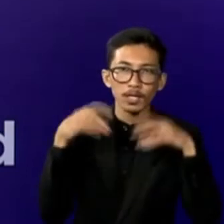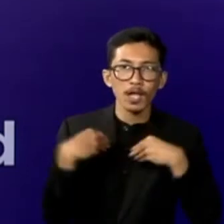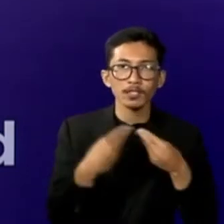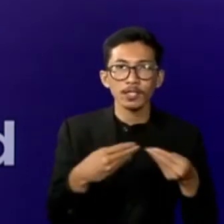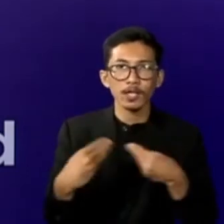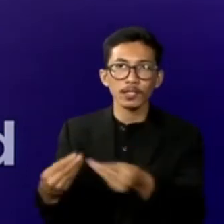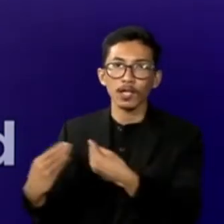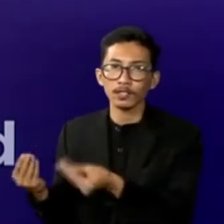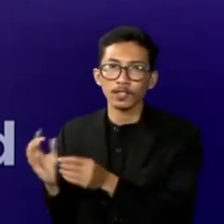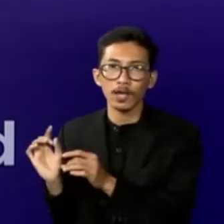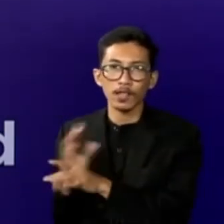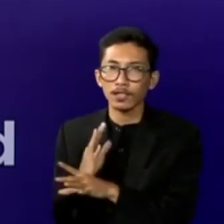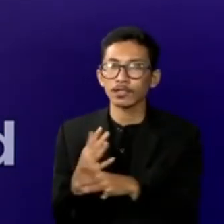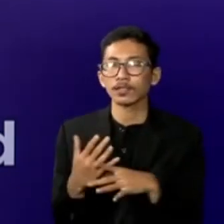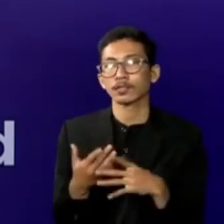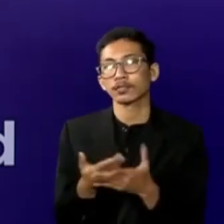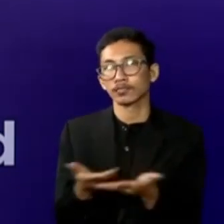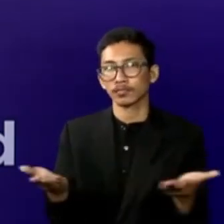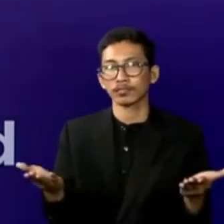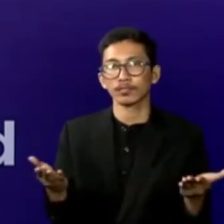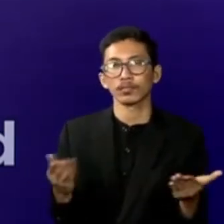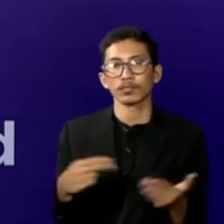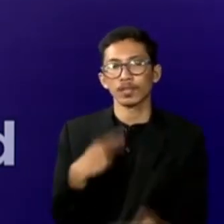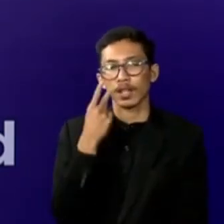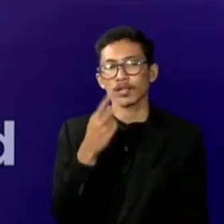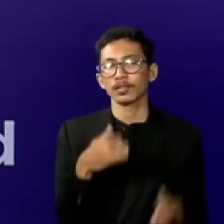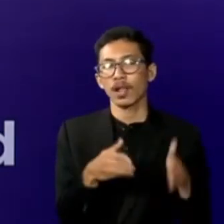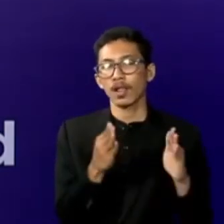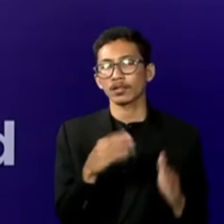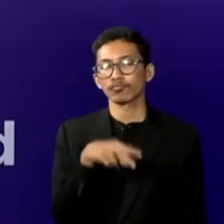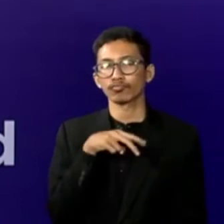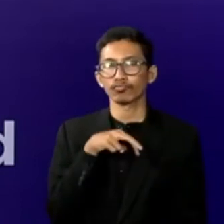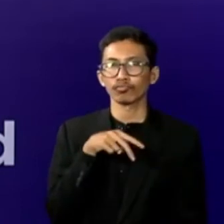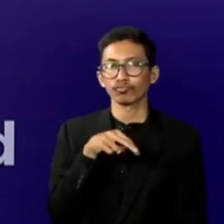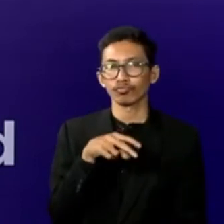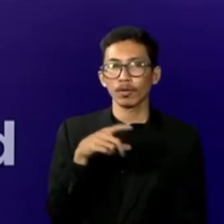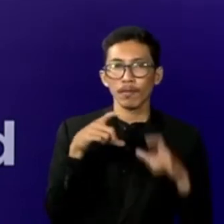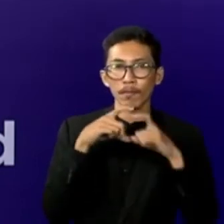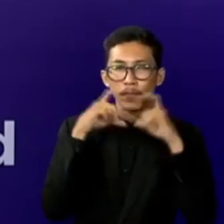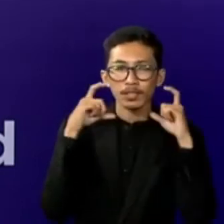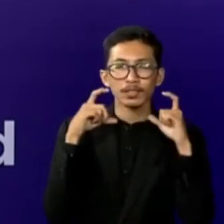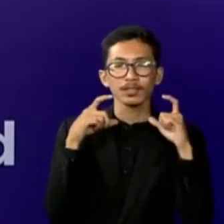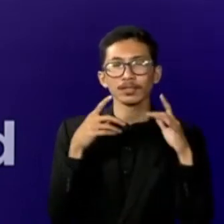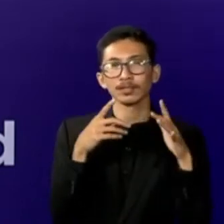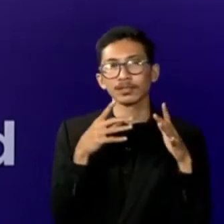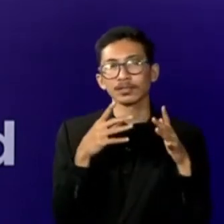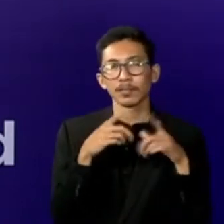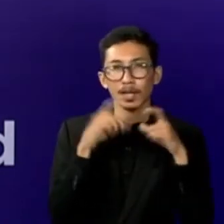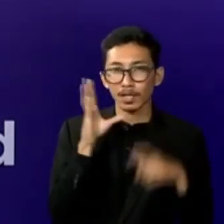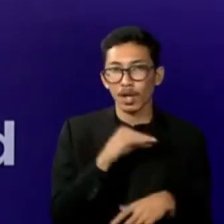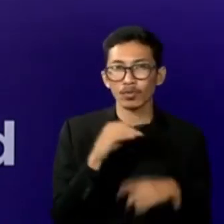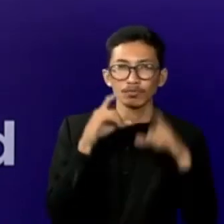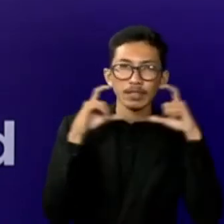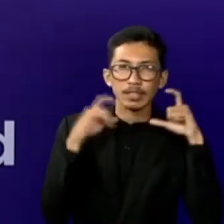Bagaimana memberikan Kian itu tapi kita lihat di jalan kita juga tahu bahwa menggunakan masker itu kan tidak enak ya